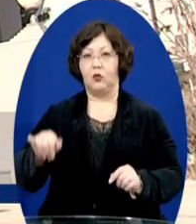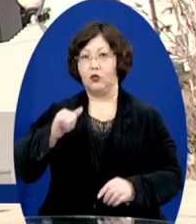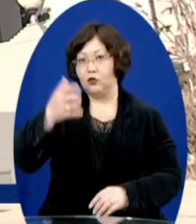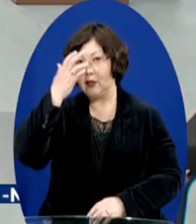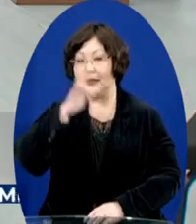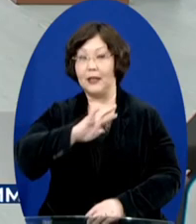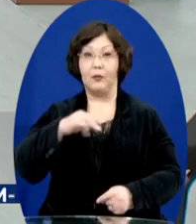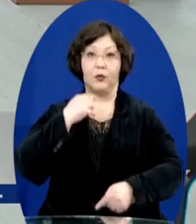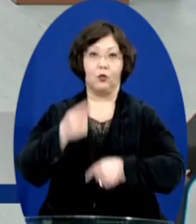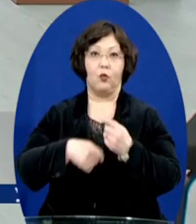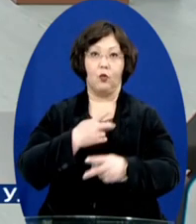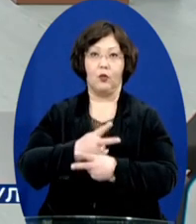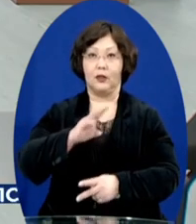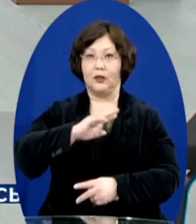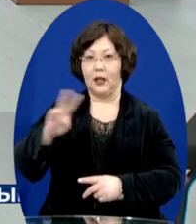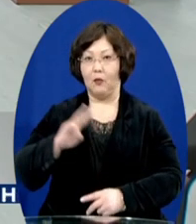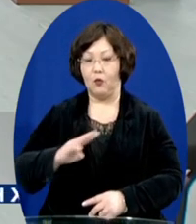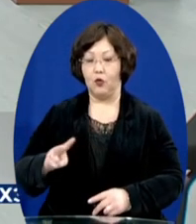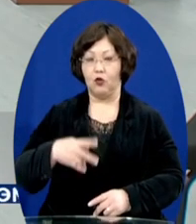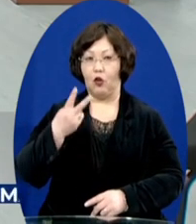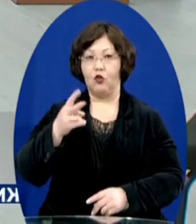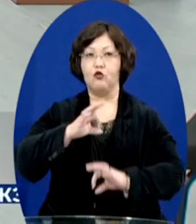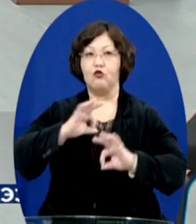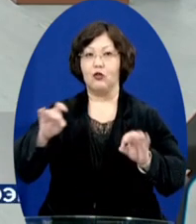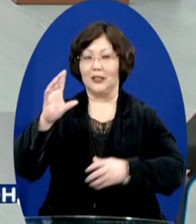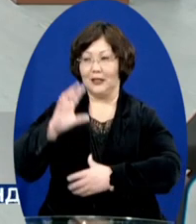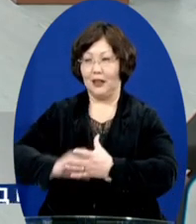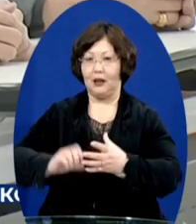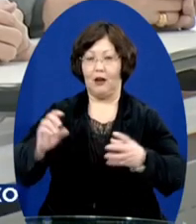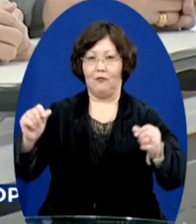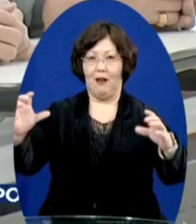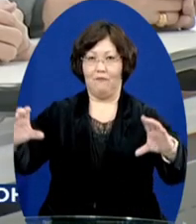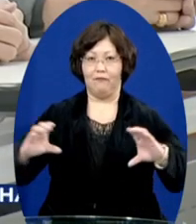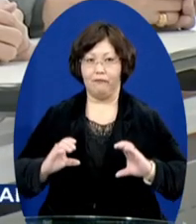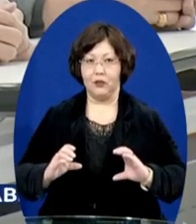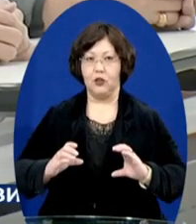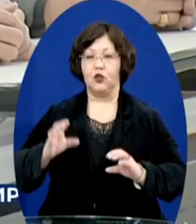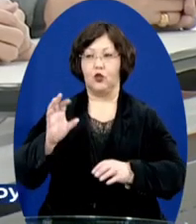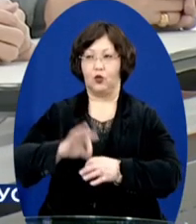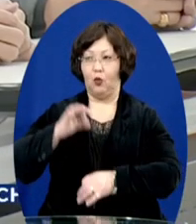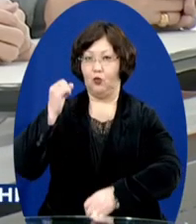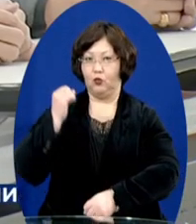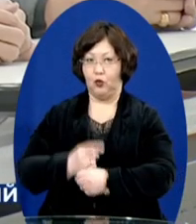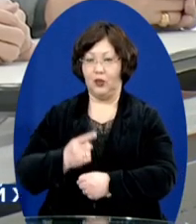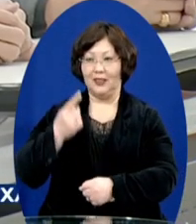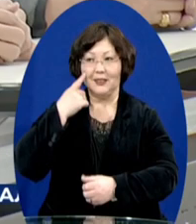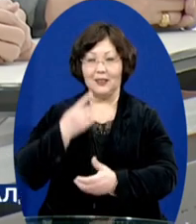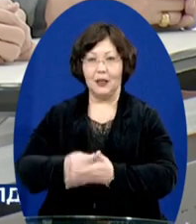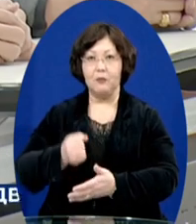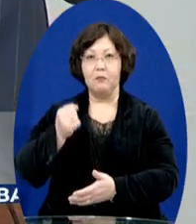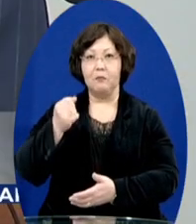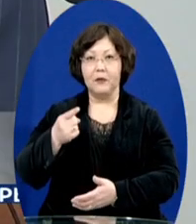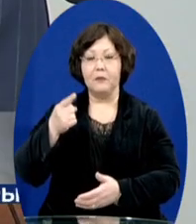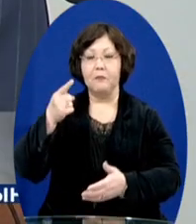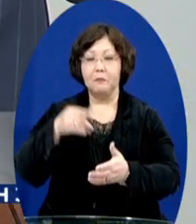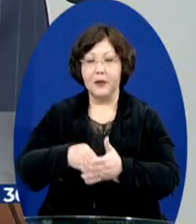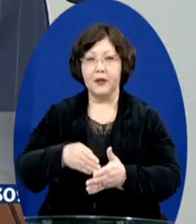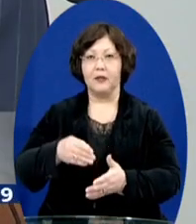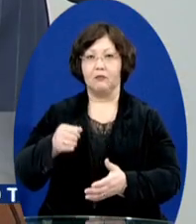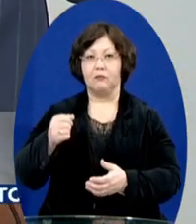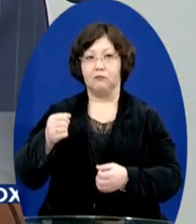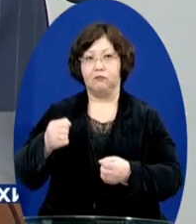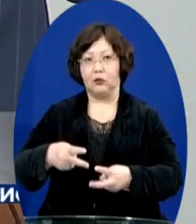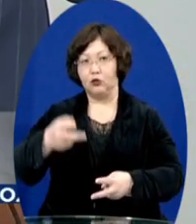Одоогийн улс төрийн намын тухай хуулиар намууд хоёр өөр санхүүжилт авч байна. Тодорхойлбол сонгуульд авсан нэг саналыг 1000 төгрөгтэй